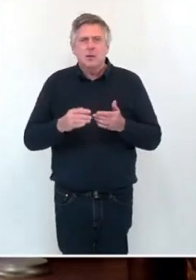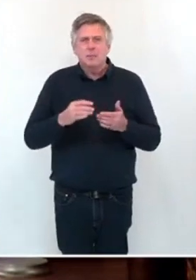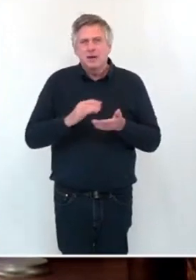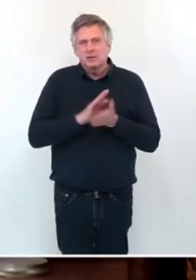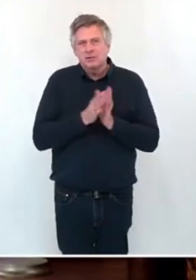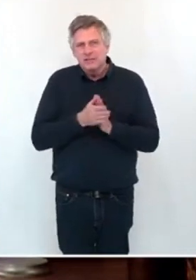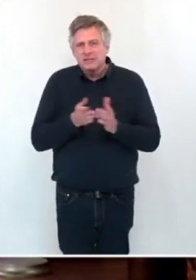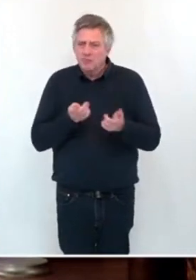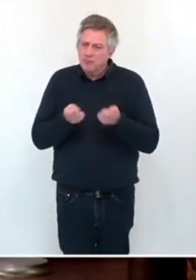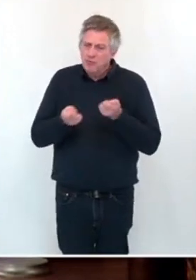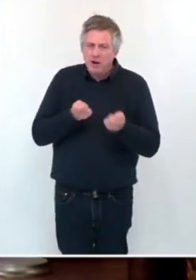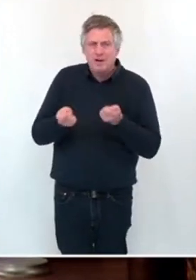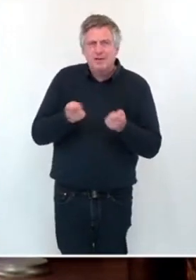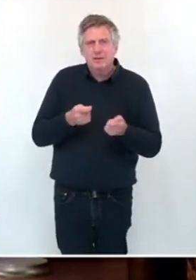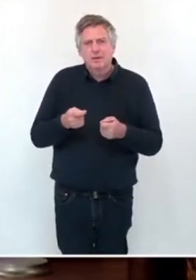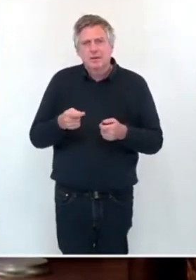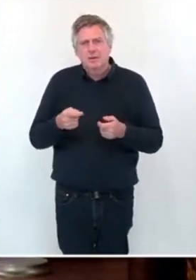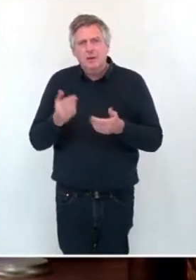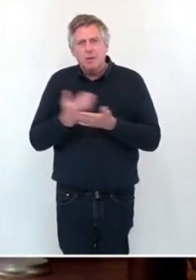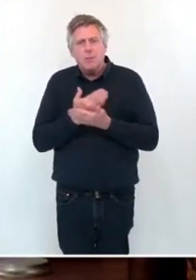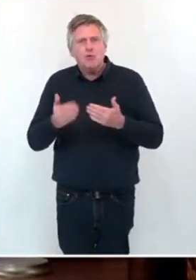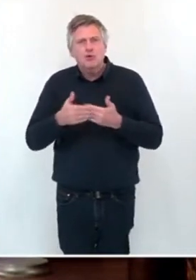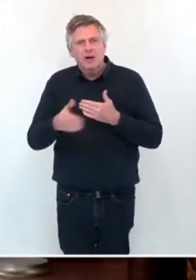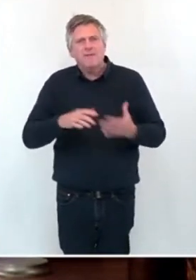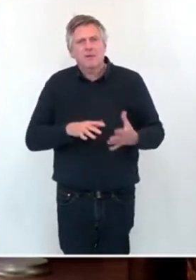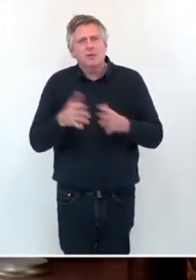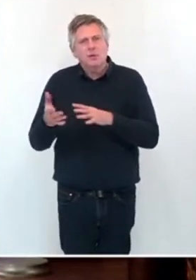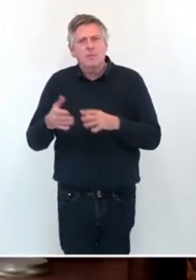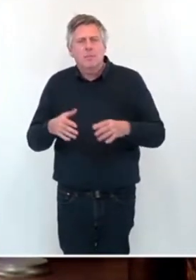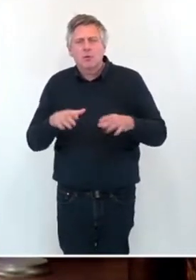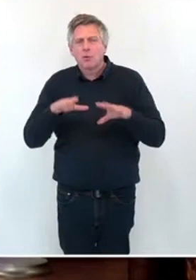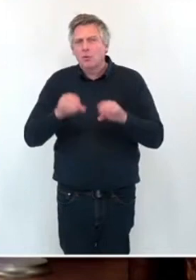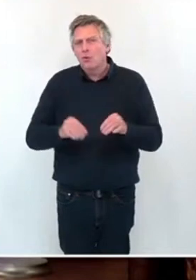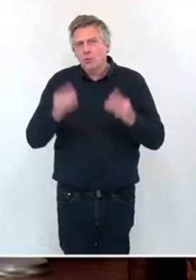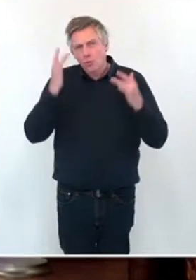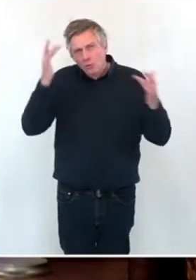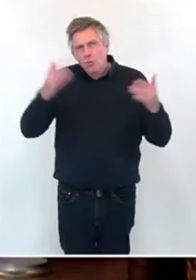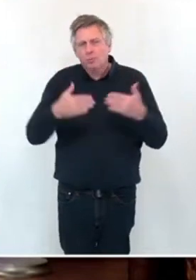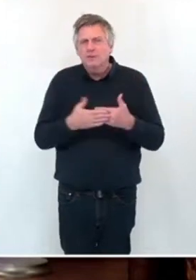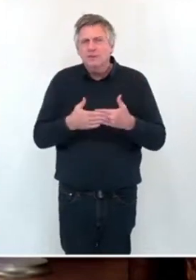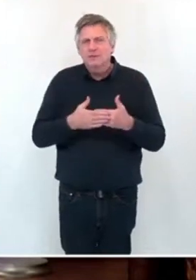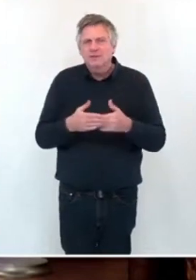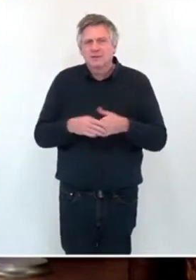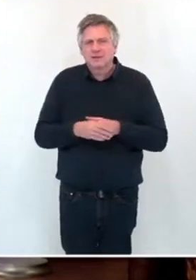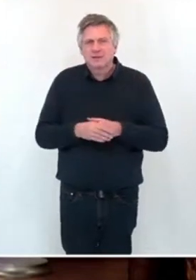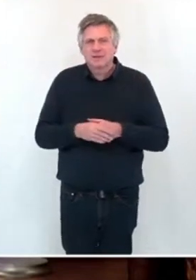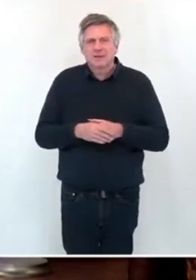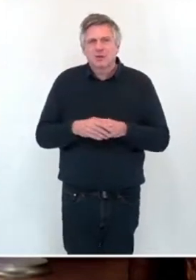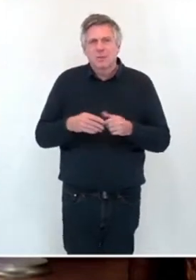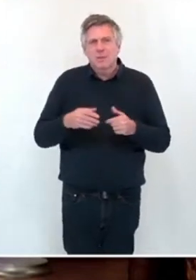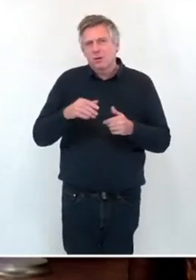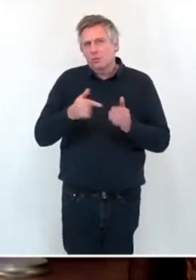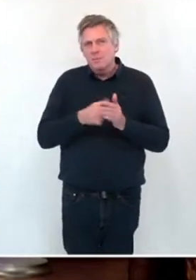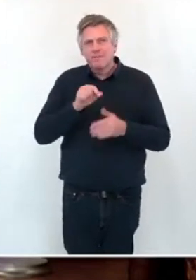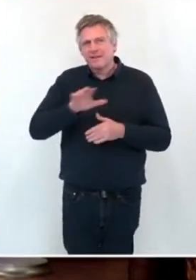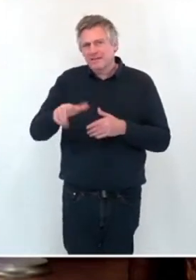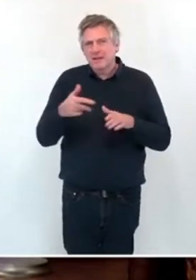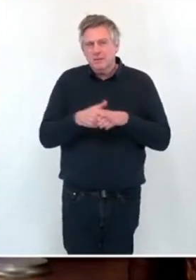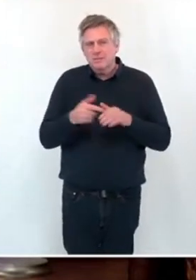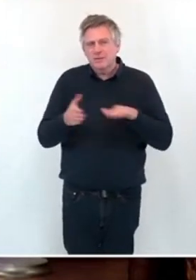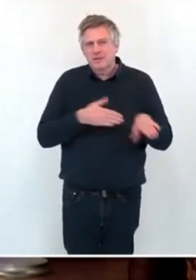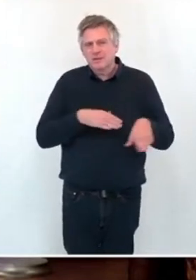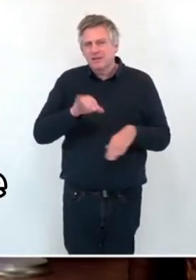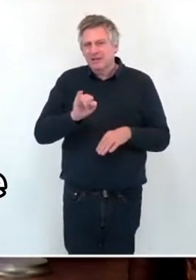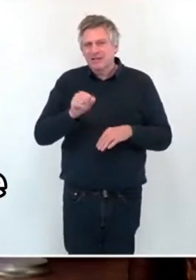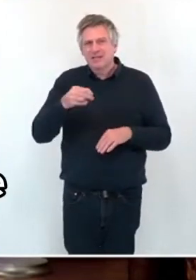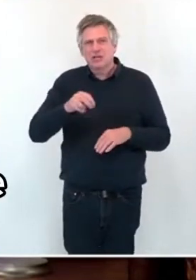la redéfinition du projet dans le cadre des lieux de culture de proximité. Un AMI sera lancé en 2025. L'Inox est également